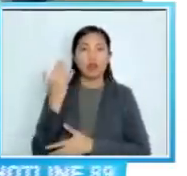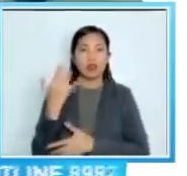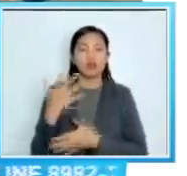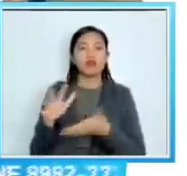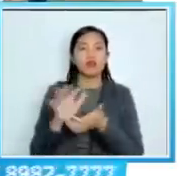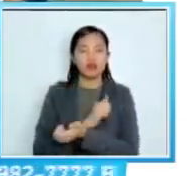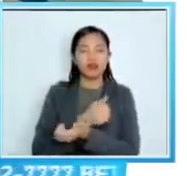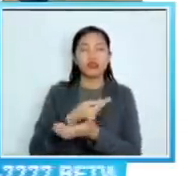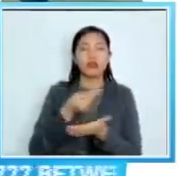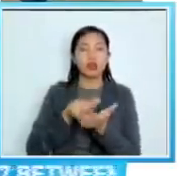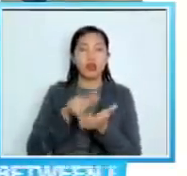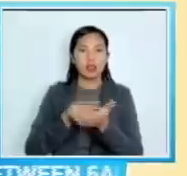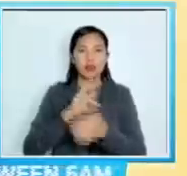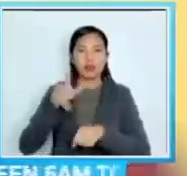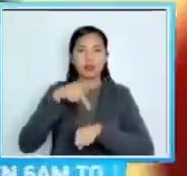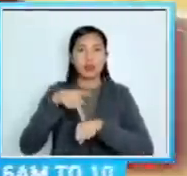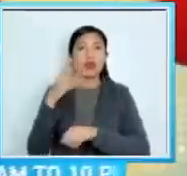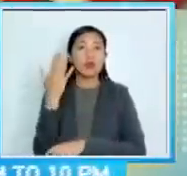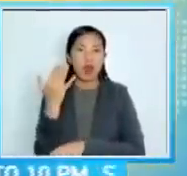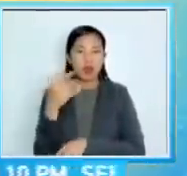Balitang hatid ni Darling Kai.